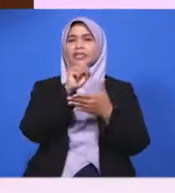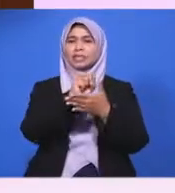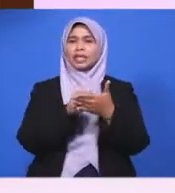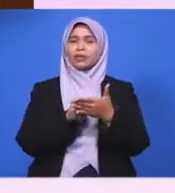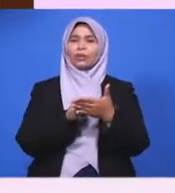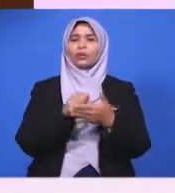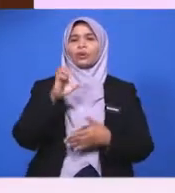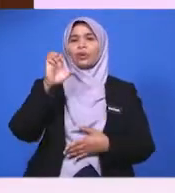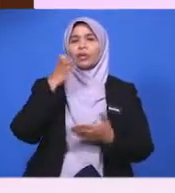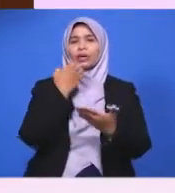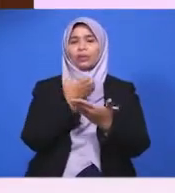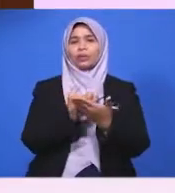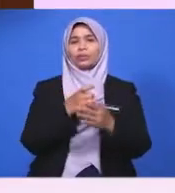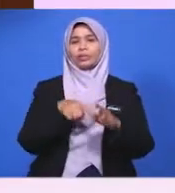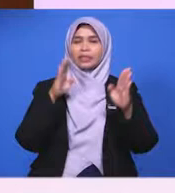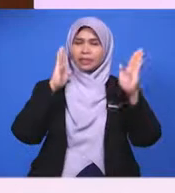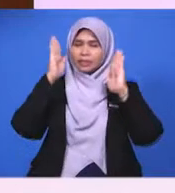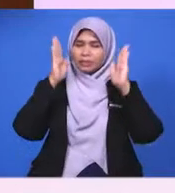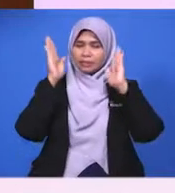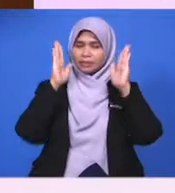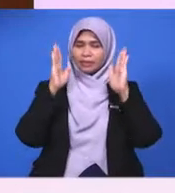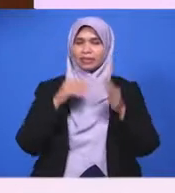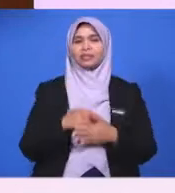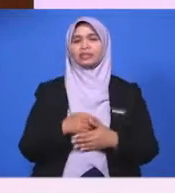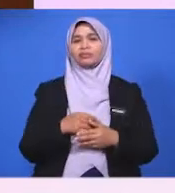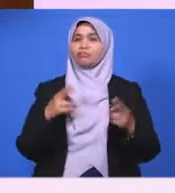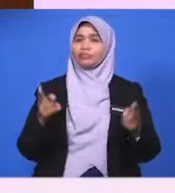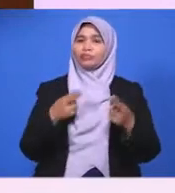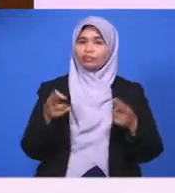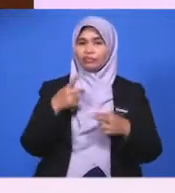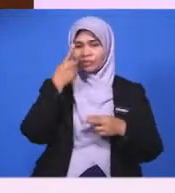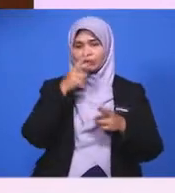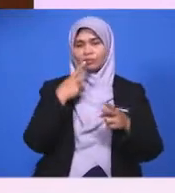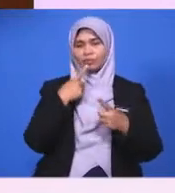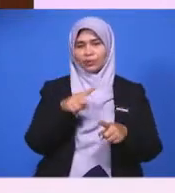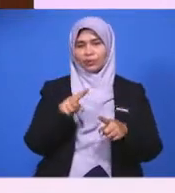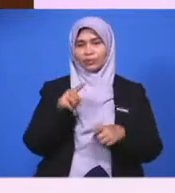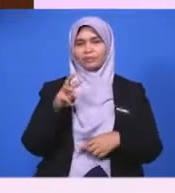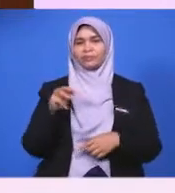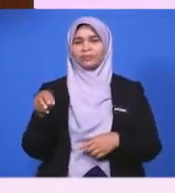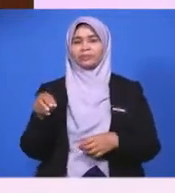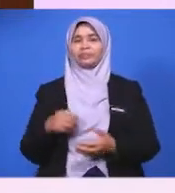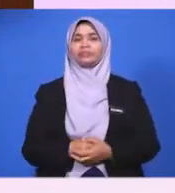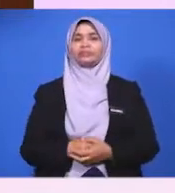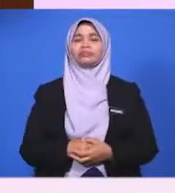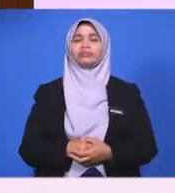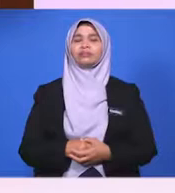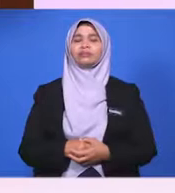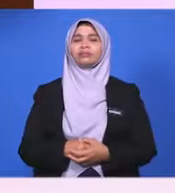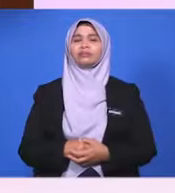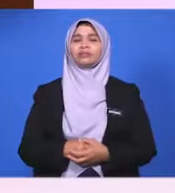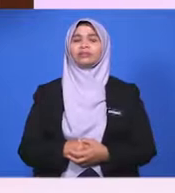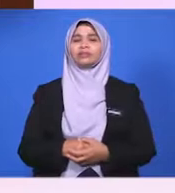sektor ekonomi di Malaysia. Ayo, berusaha untuk jawab murid-murid. Adakah